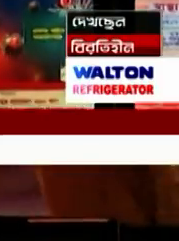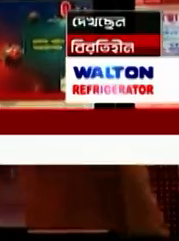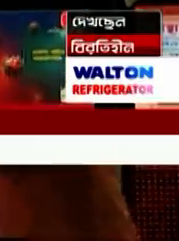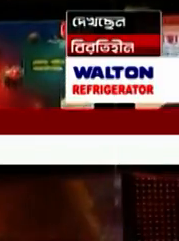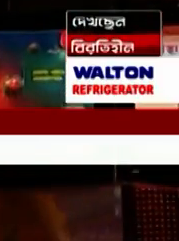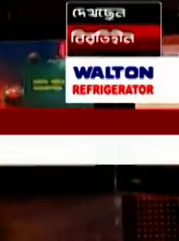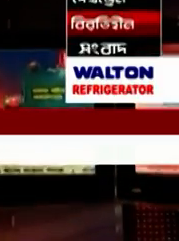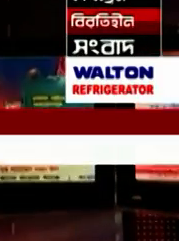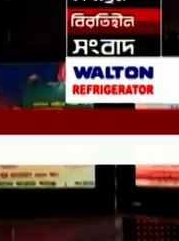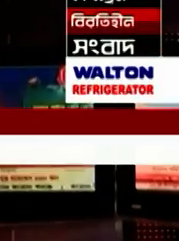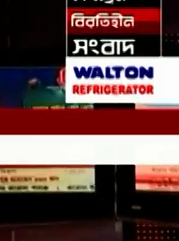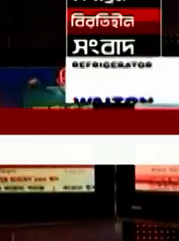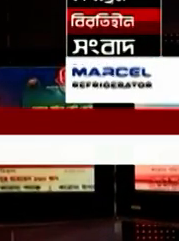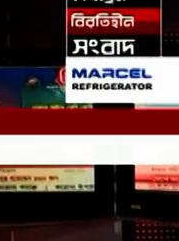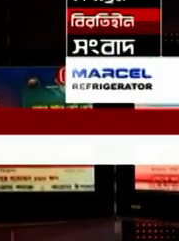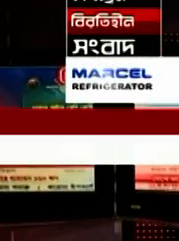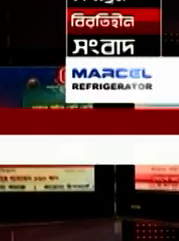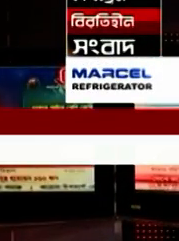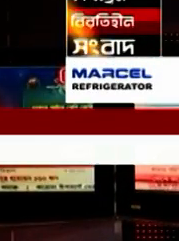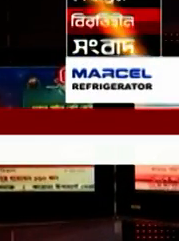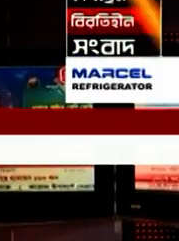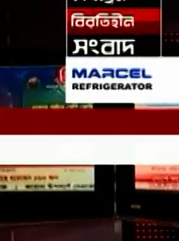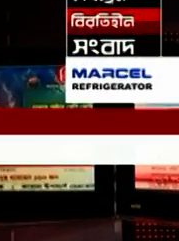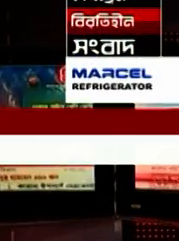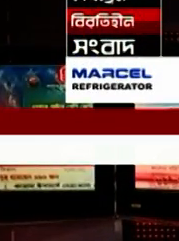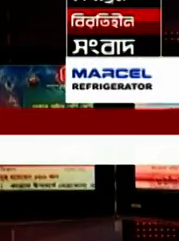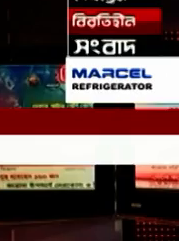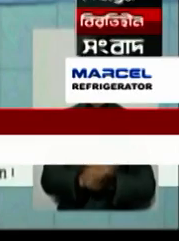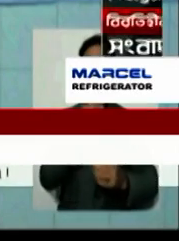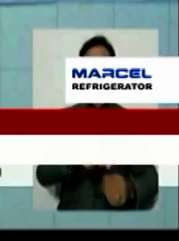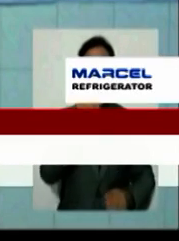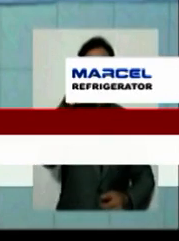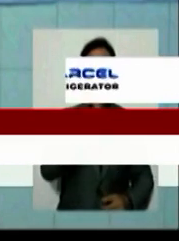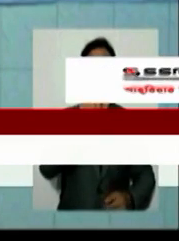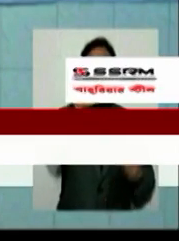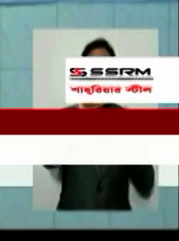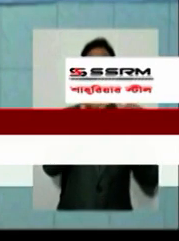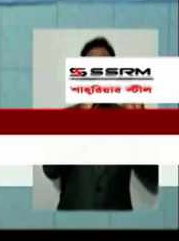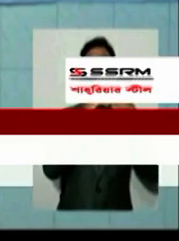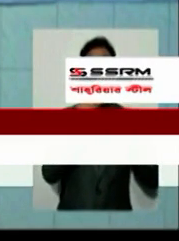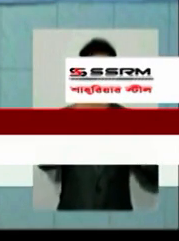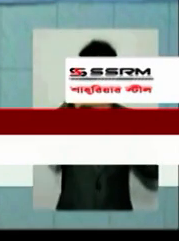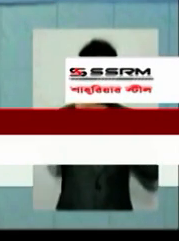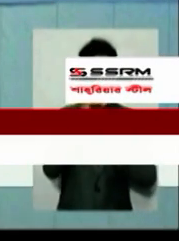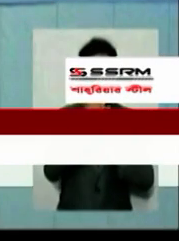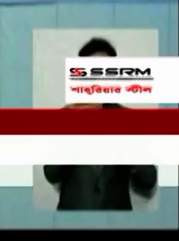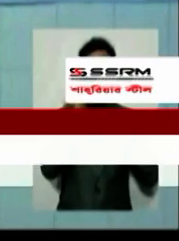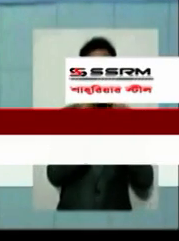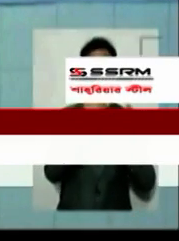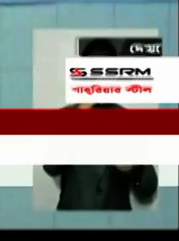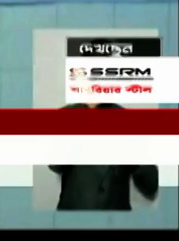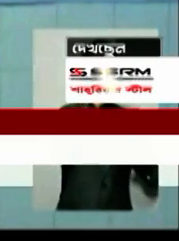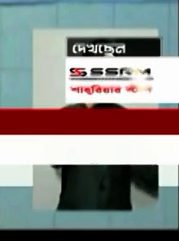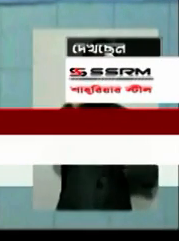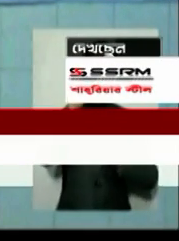কিট মজুদ রয়েছে বলেও জানায় স্বাস্থ্য অধিদপ্তর। এবং আমাদের আরো কিট কেনার প্রক্রিয়াধীন। কিট আসলে এই ক্ষেত্রে জানিয়ে রাখি যে